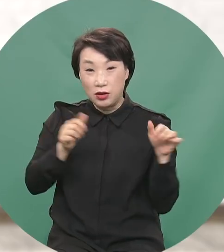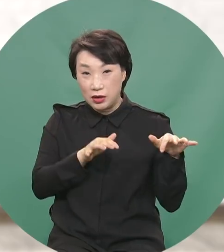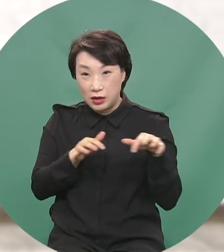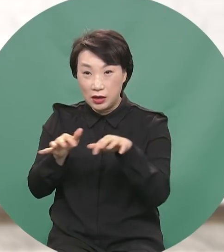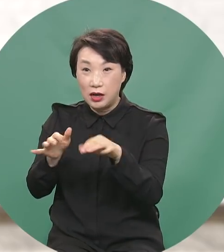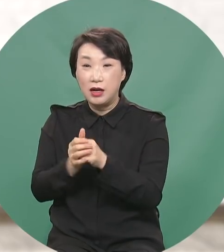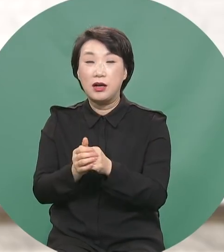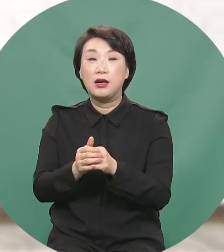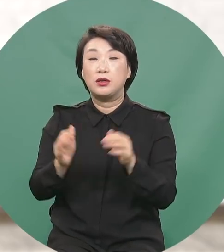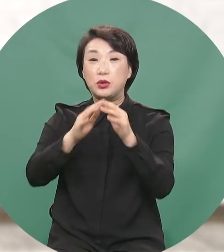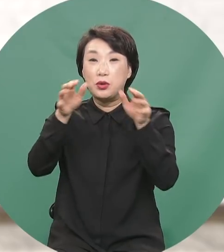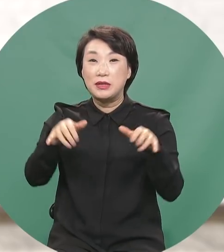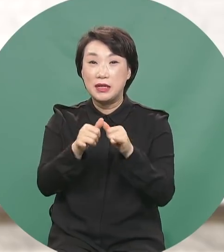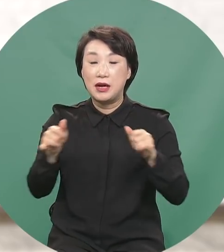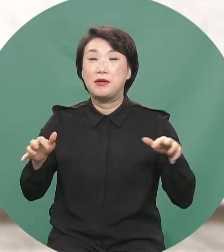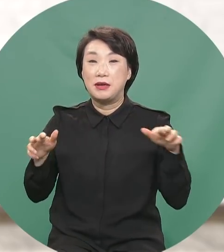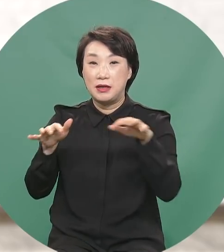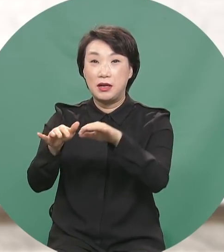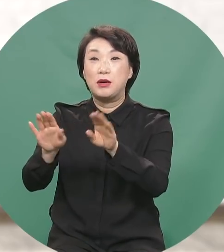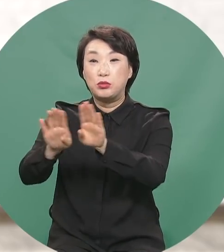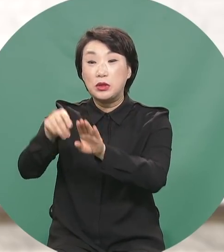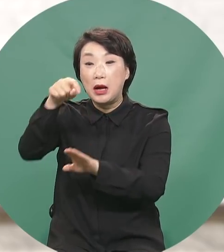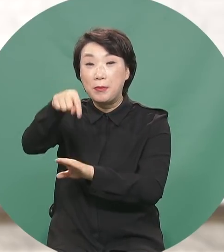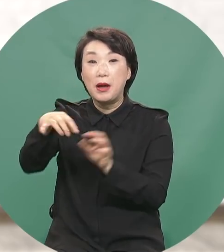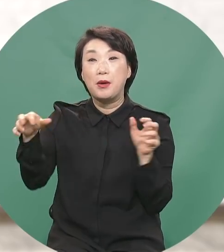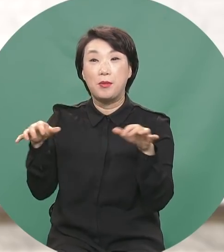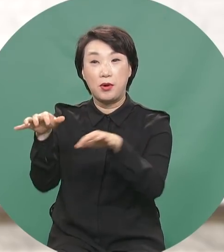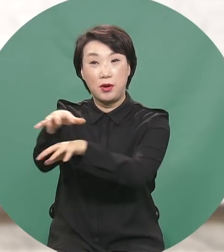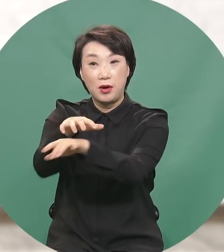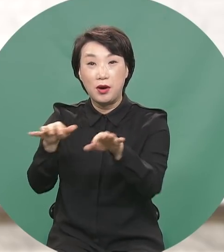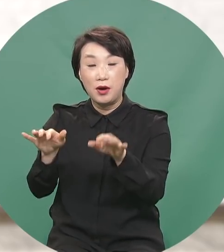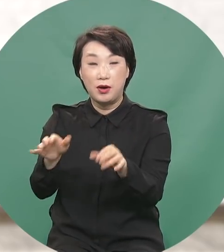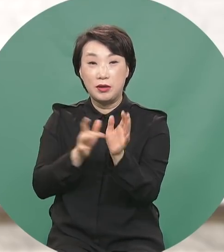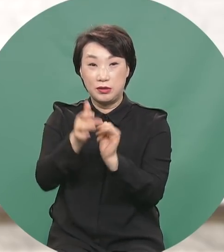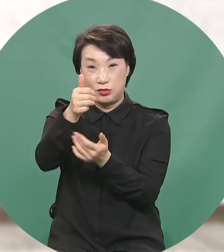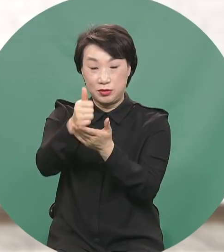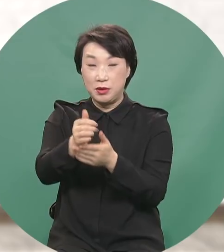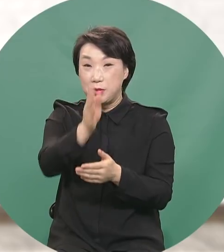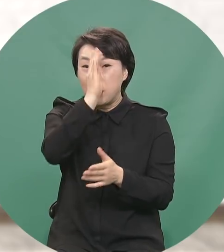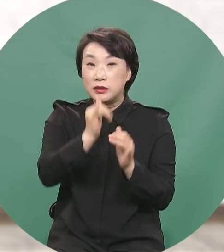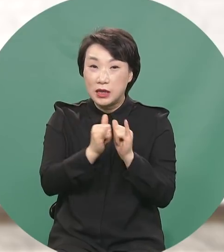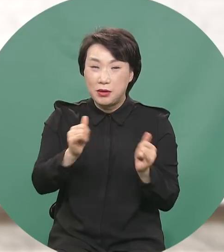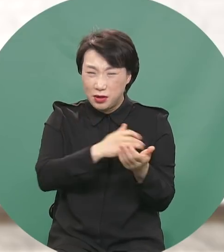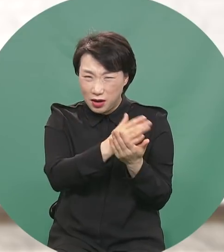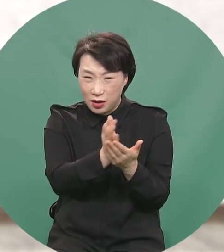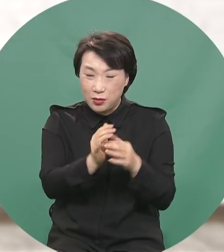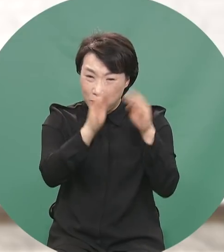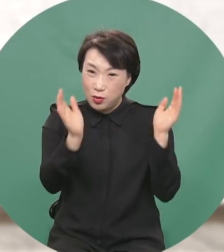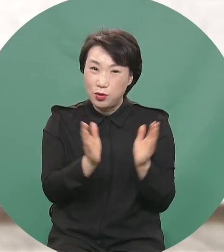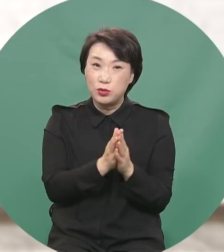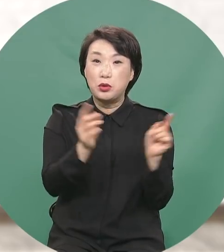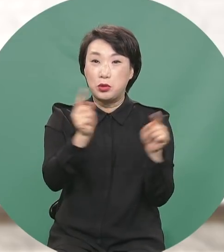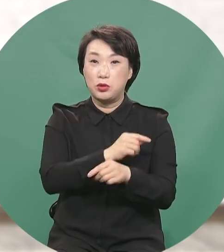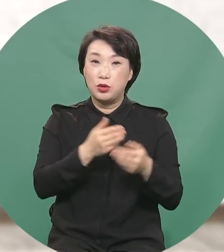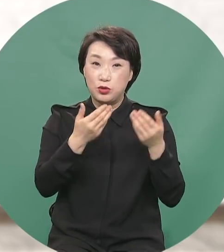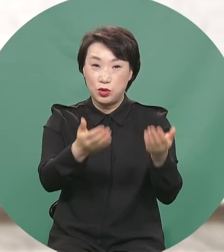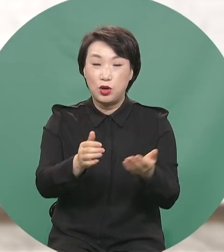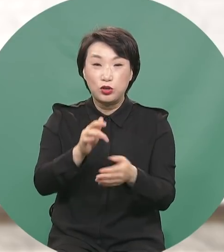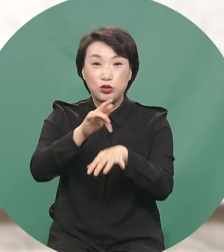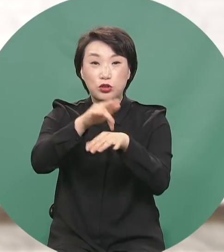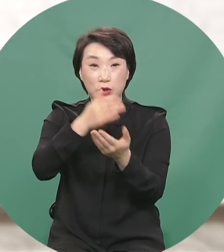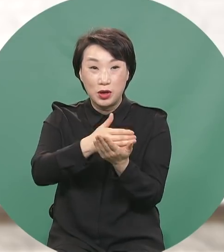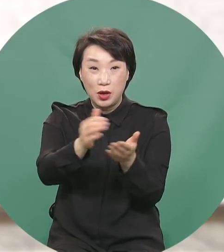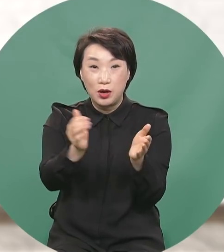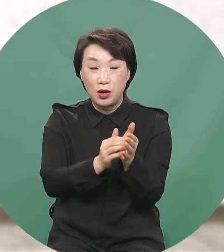온 동네가 문 앞에 모였더라. 예수께서 각색 병든 많은 사람을 고치시며 많은 귀신을 내어